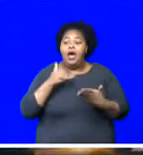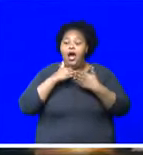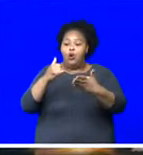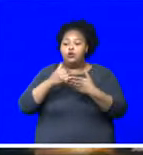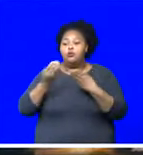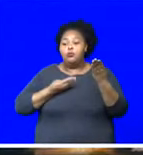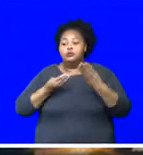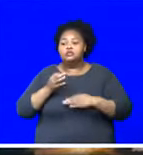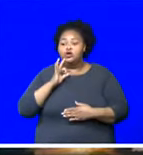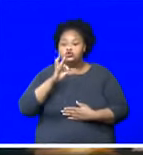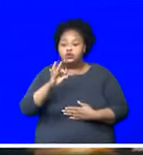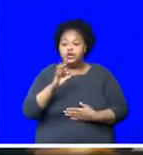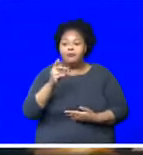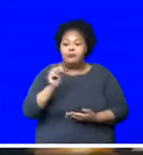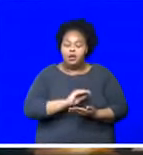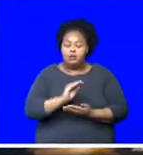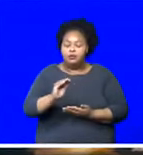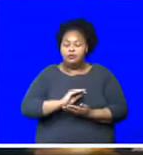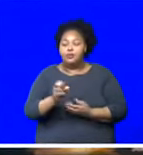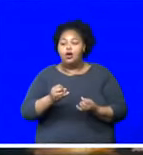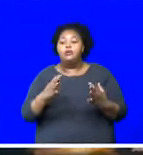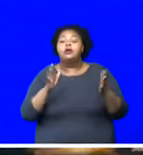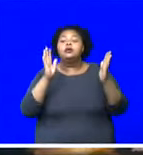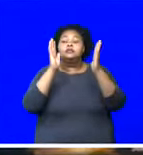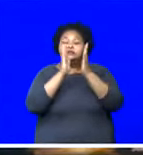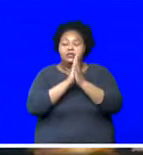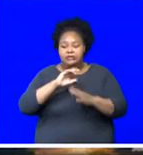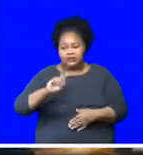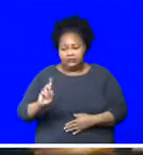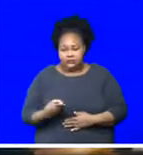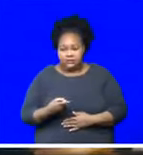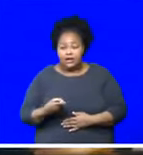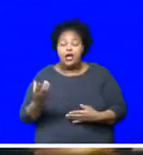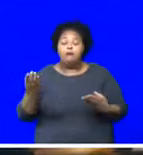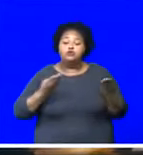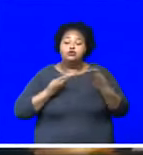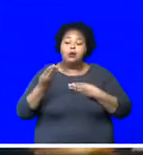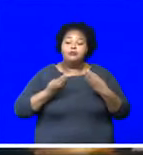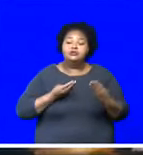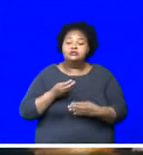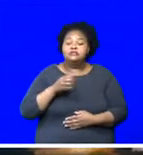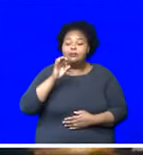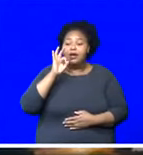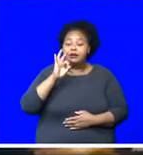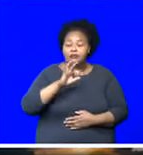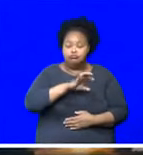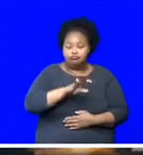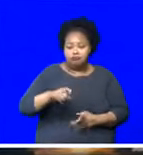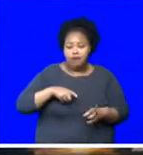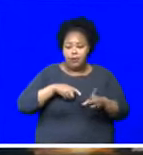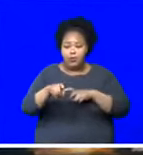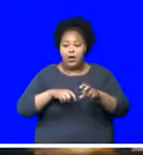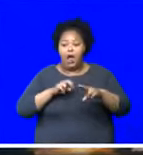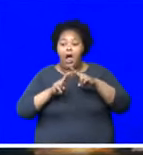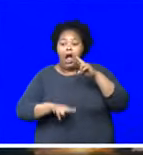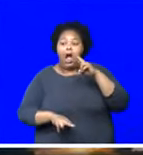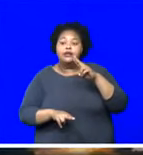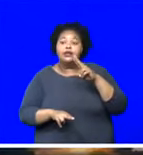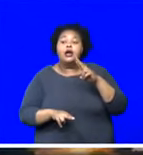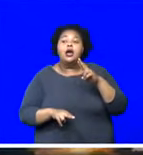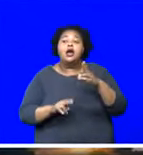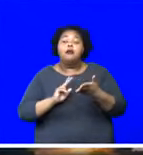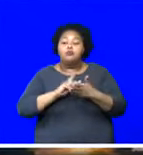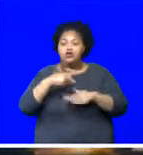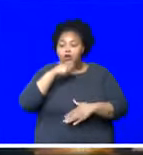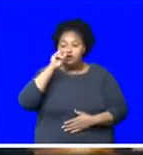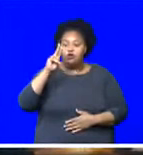embili ngemali etingulungwane letilishumi ibhizinisi iyinye. Labo somabhizinisi bebacuzelene ngephansi kwelihlelo laka-UNFPA lekwakha